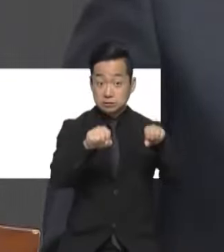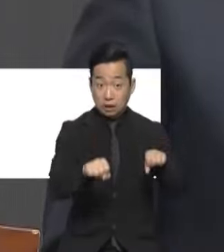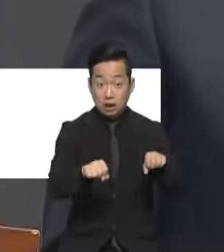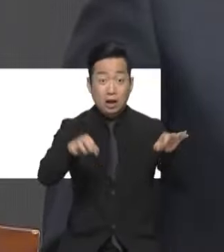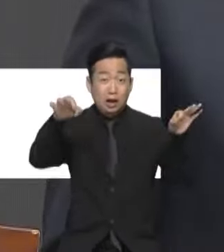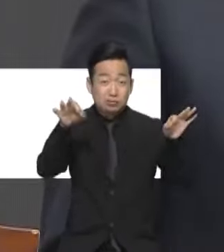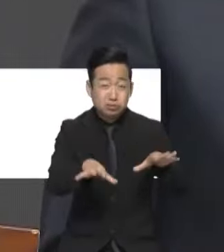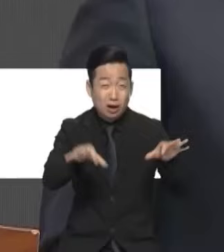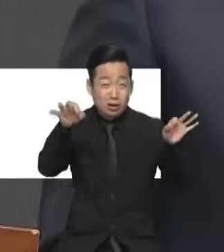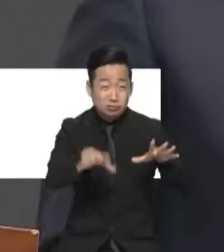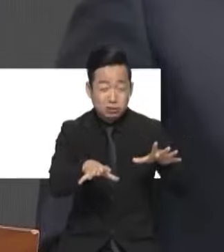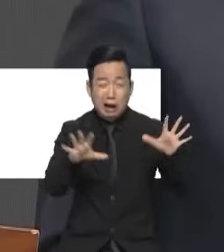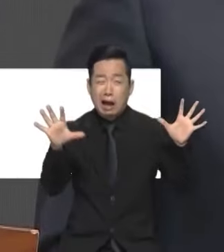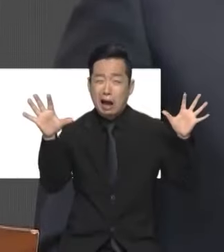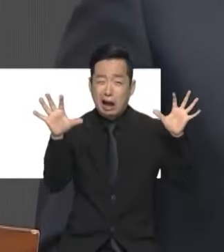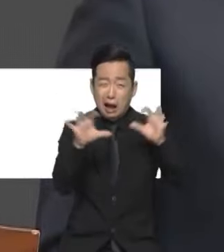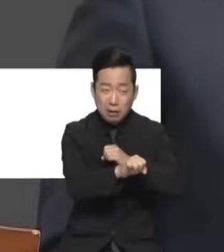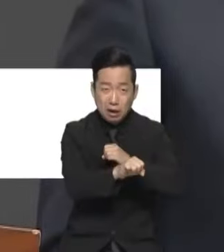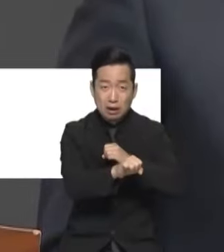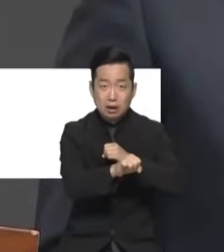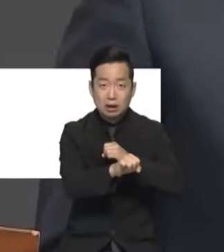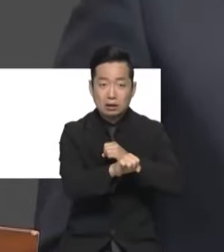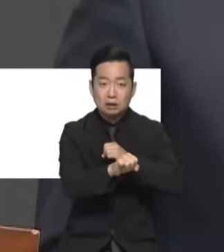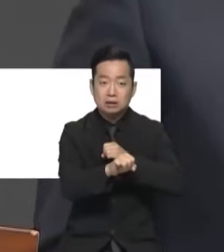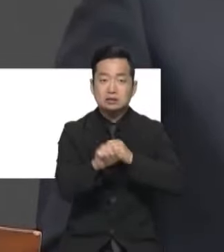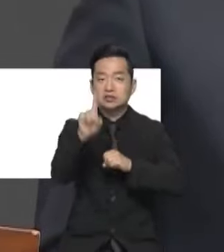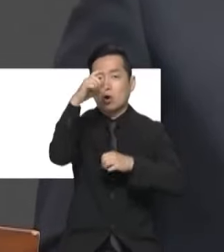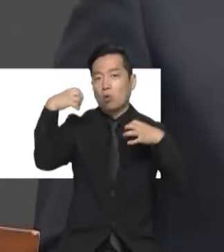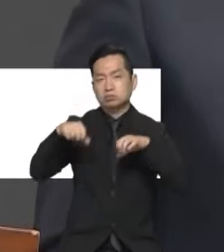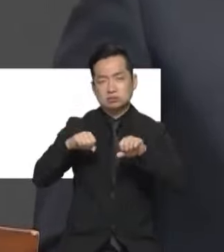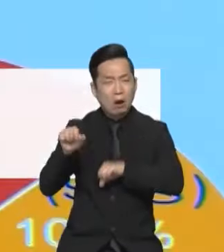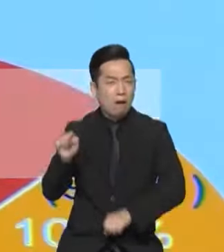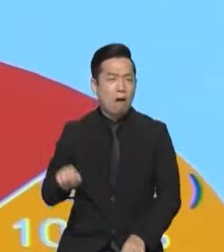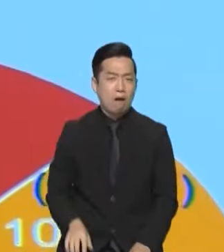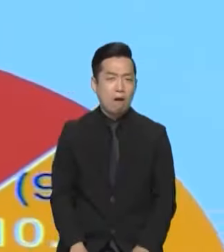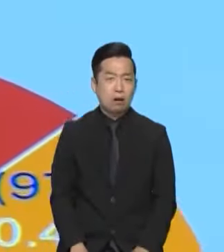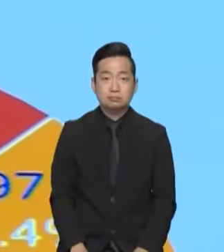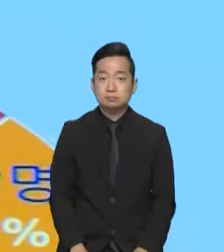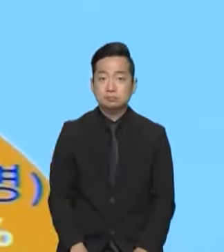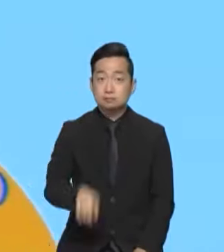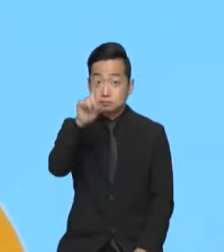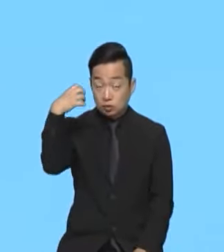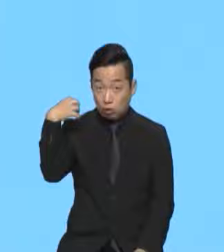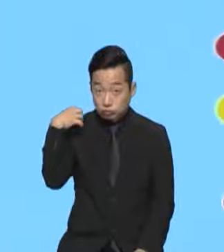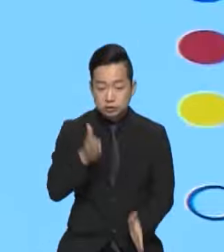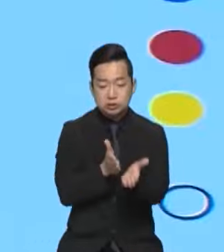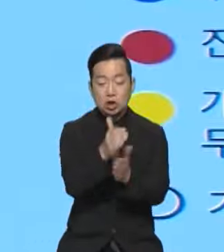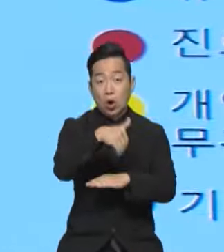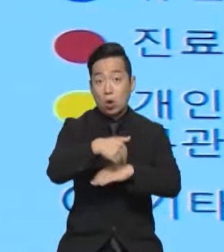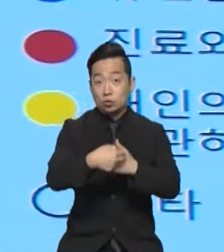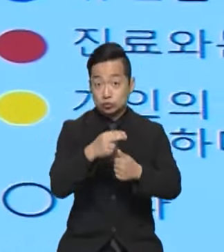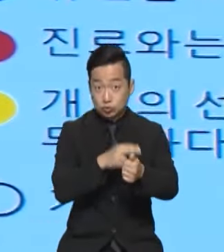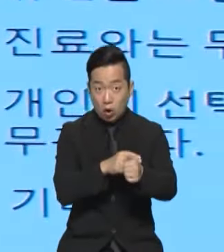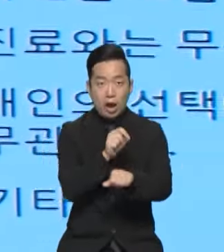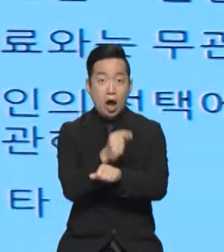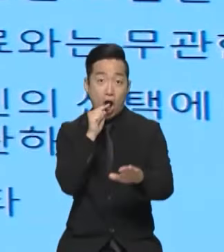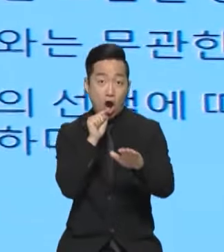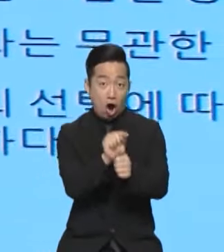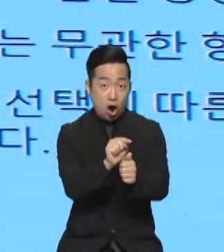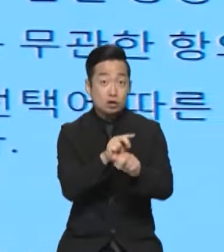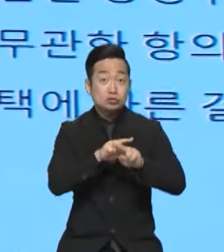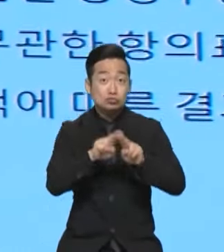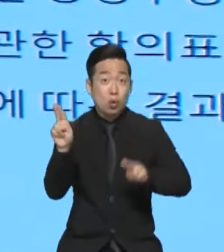한순간에 몰락하는 상황에 몰아넣고 있는 것이 정부입니다. 정부가 전공의들에 대한 행정명령을 취소가